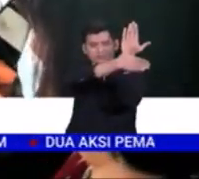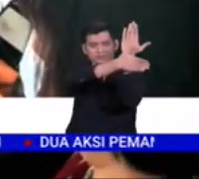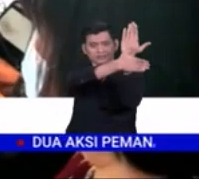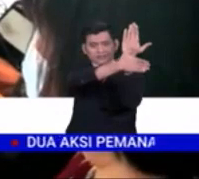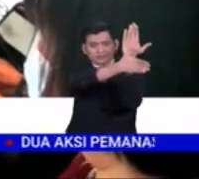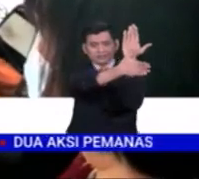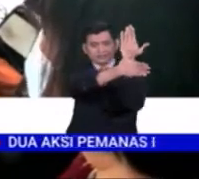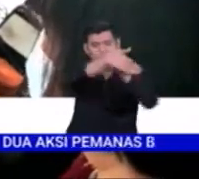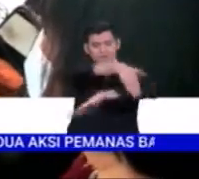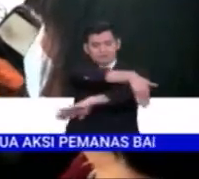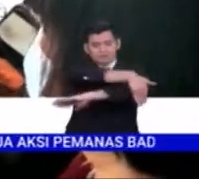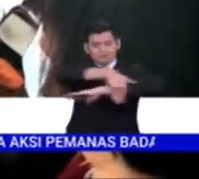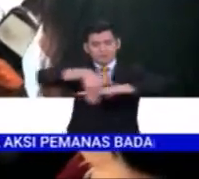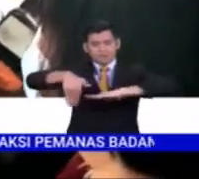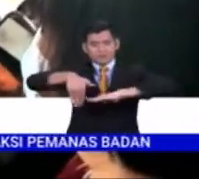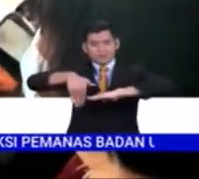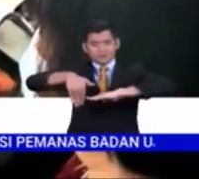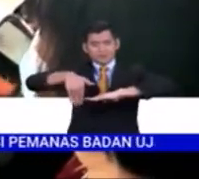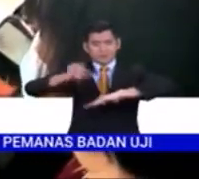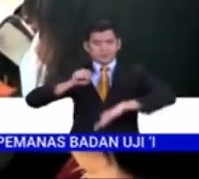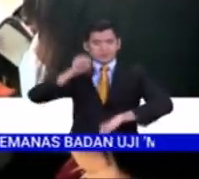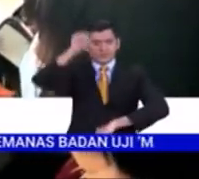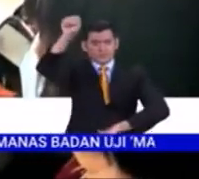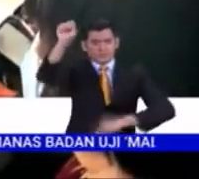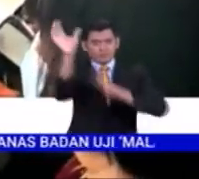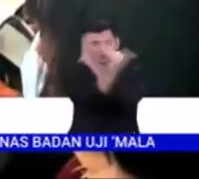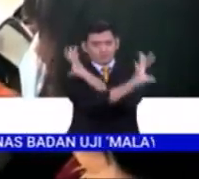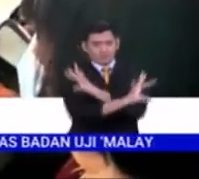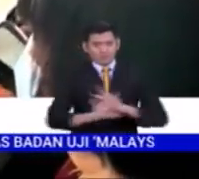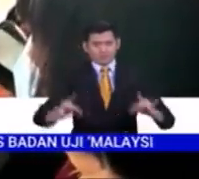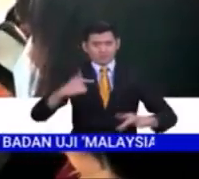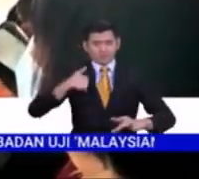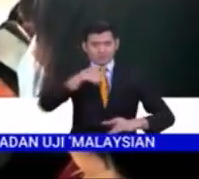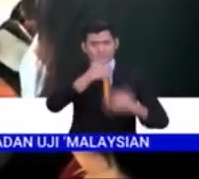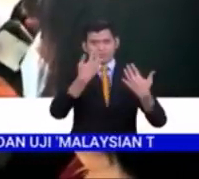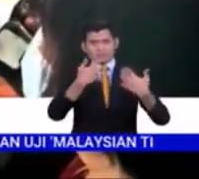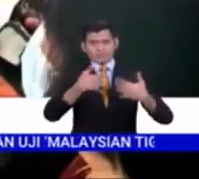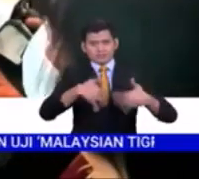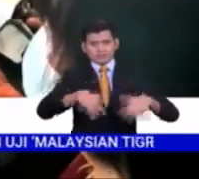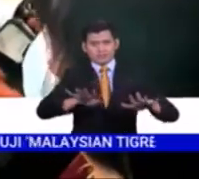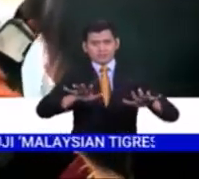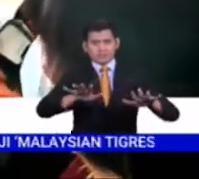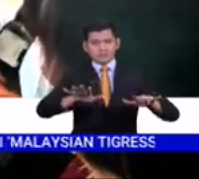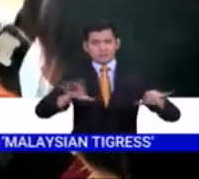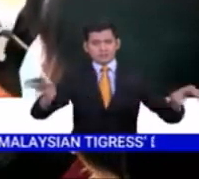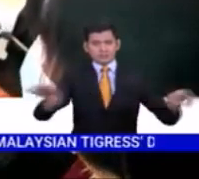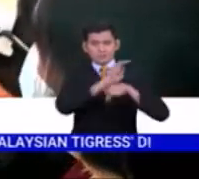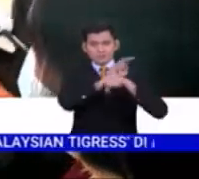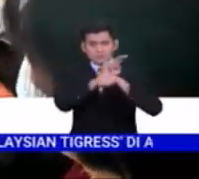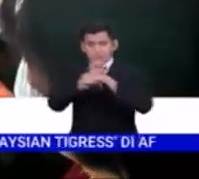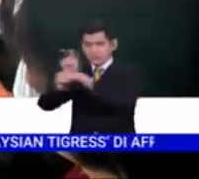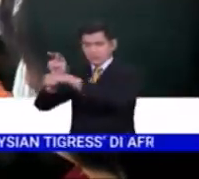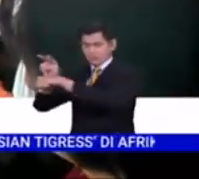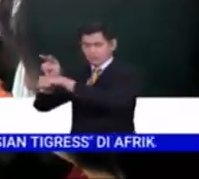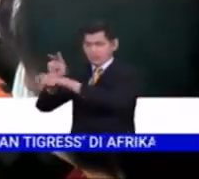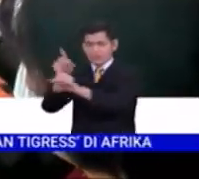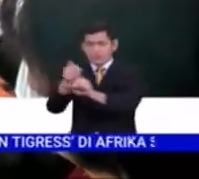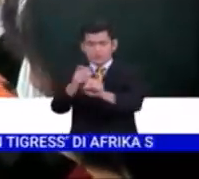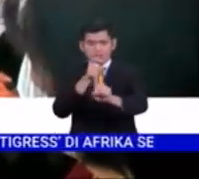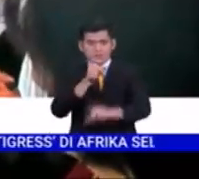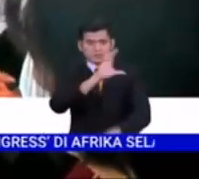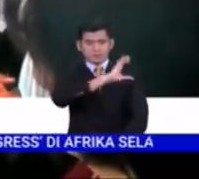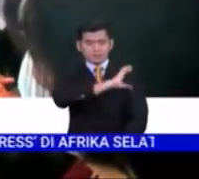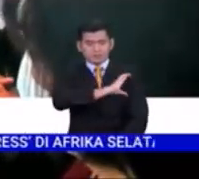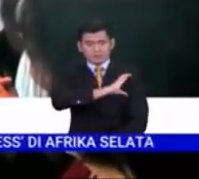di Sabah Sarawak, di mana kita punya elemen-elemen pasukan gerakan am kita telah pun menggerakkan